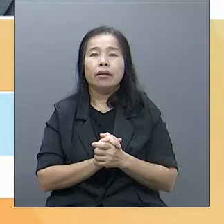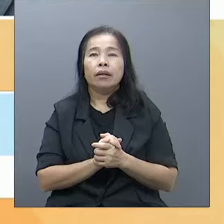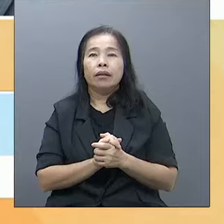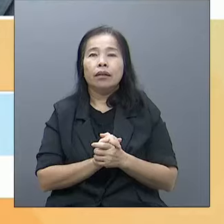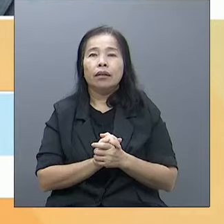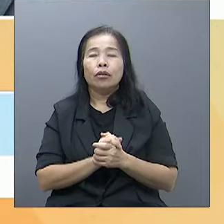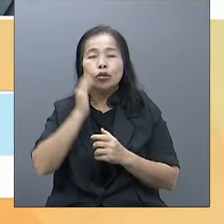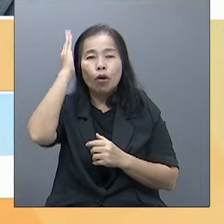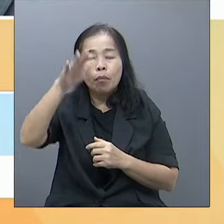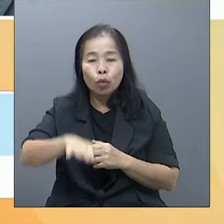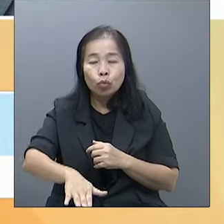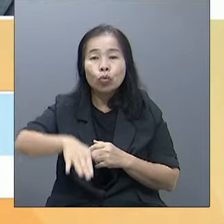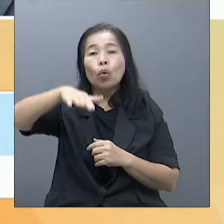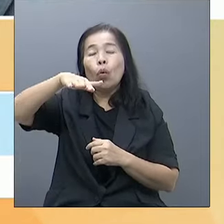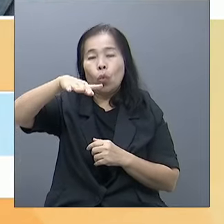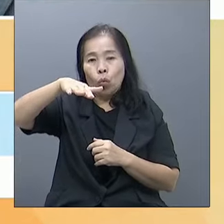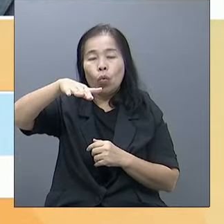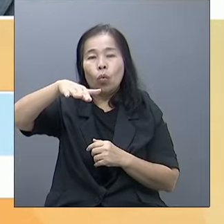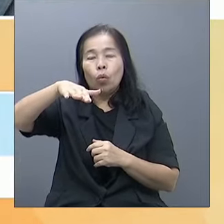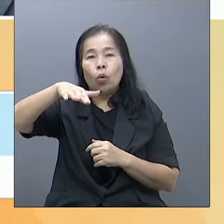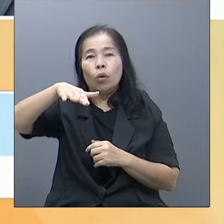ทย์คืออีโคซิสเต็มมันไม่ได้อ ะ